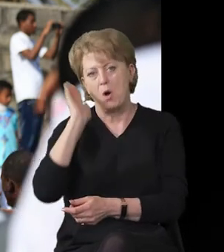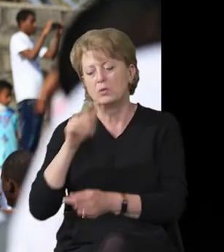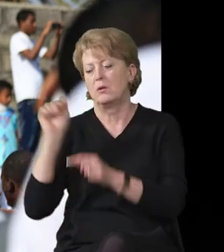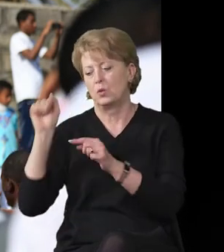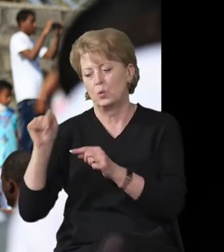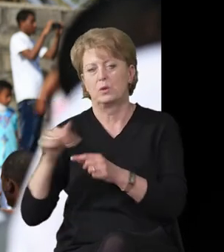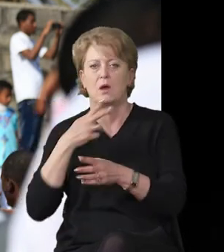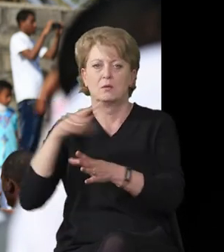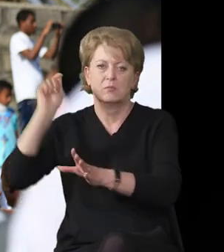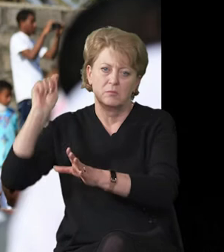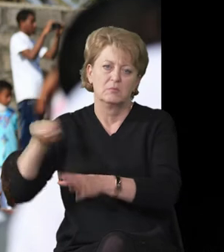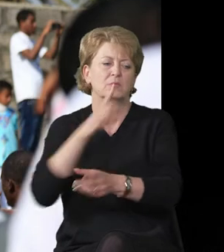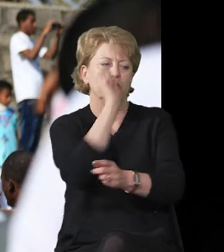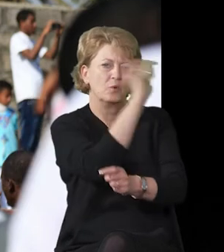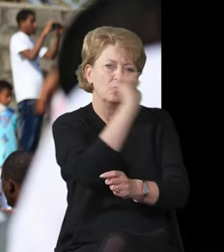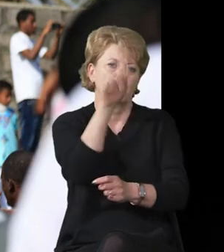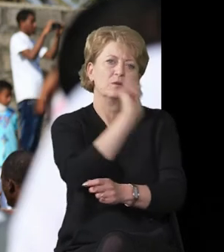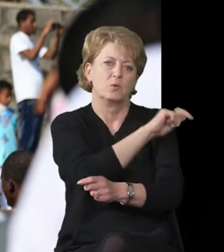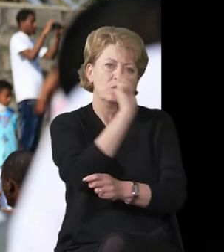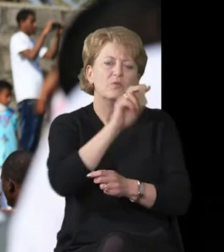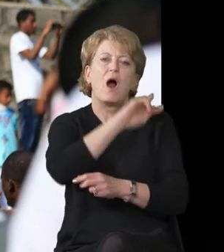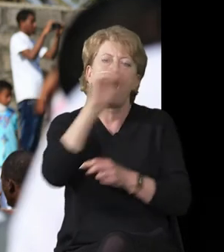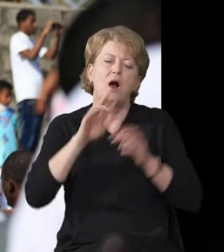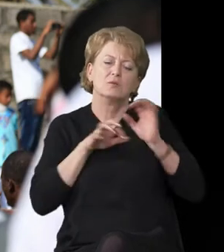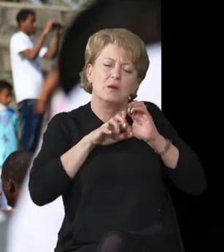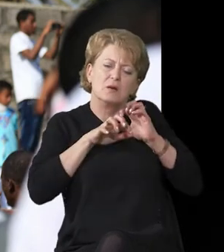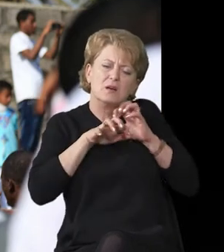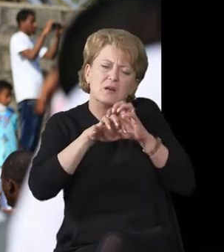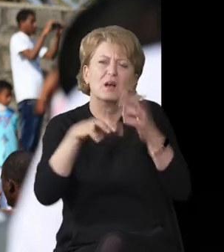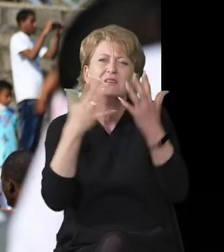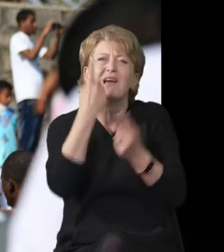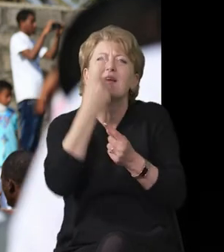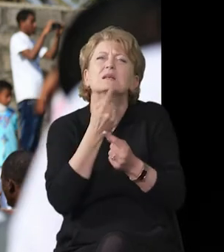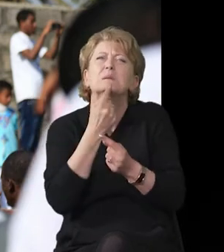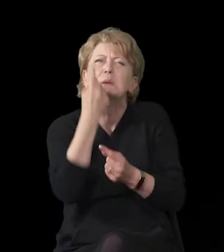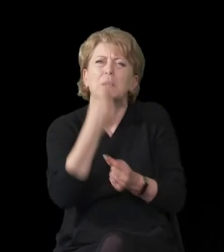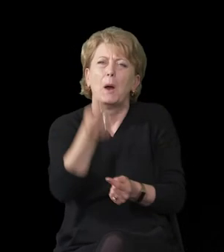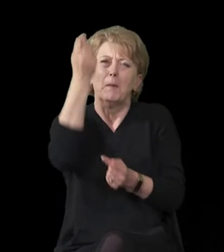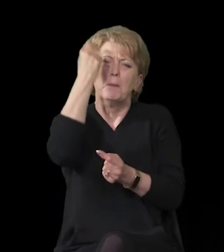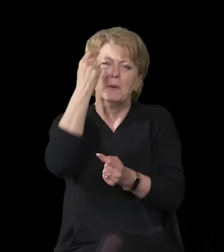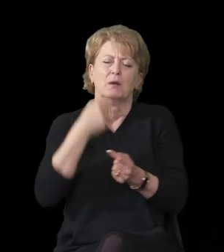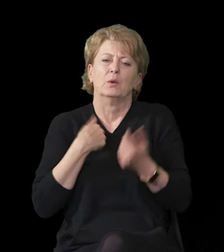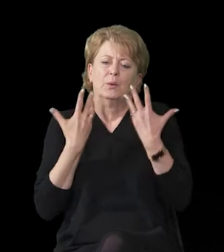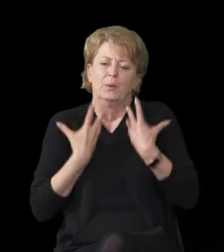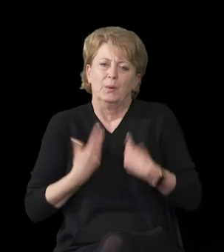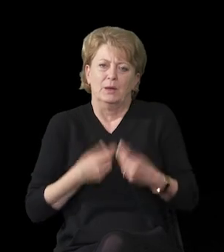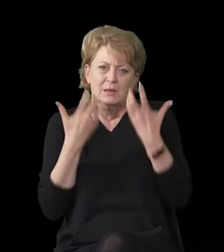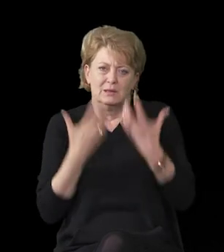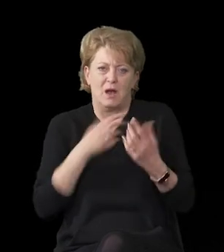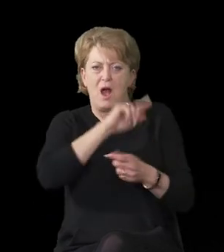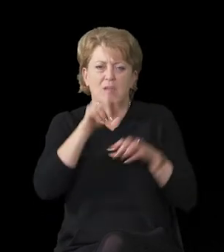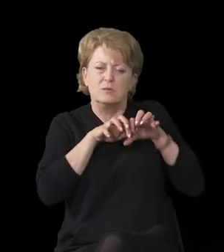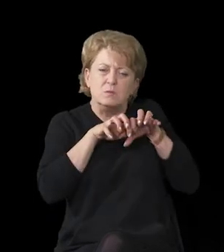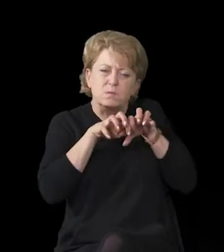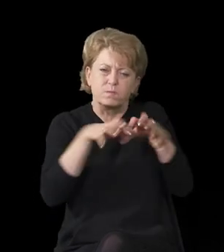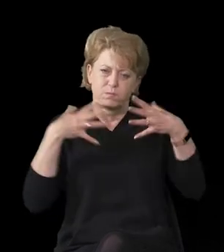Oczywiście tłum pcha się po to, żeby choćby jedna kropla tej święconej wody spadła na ciało i żeby